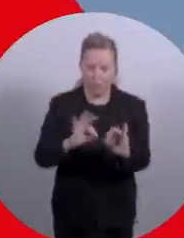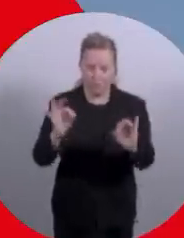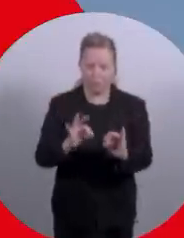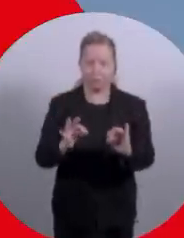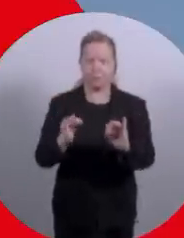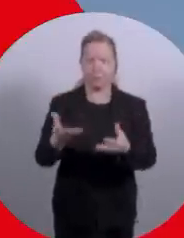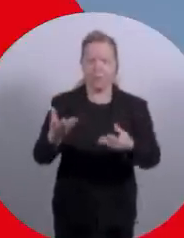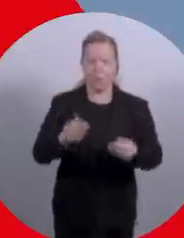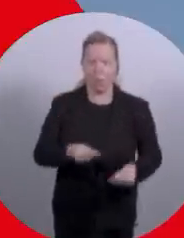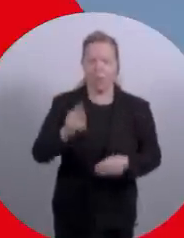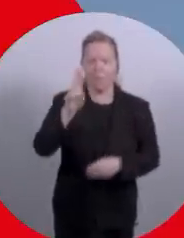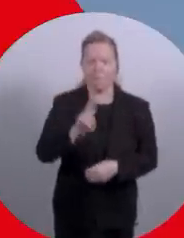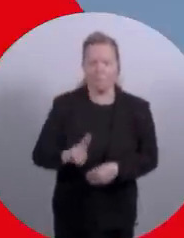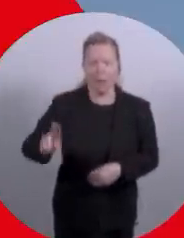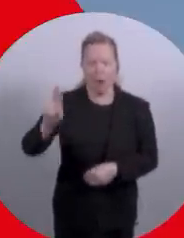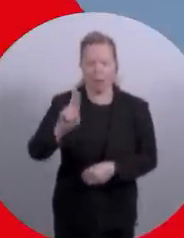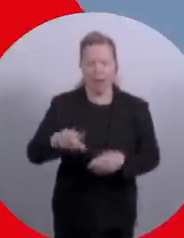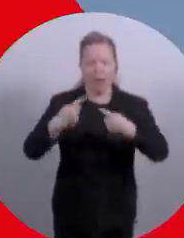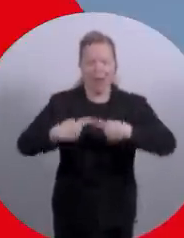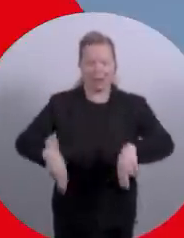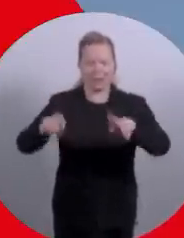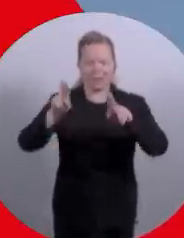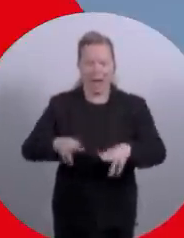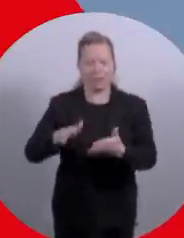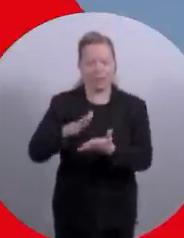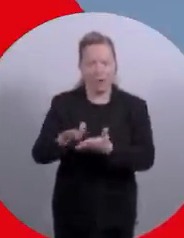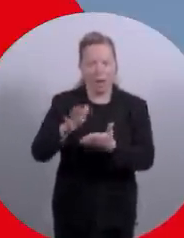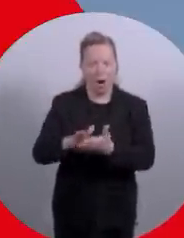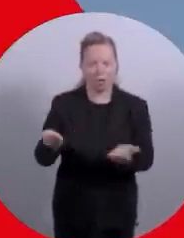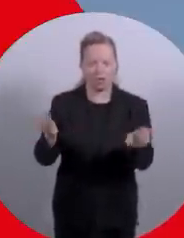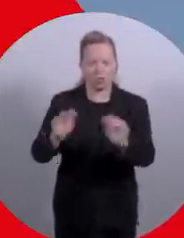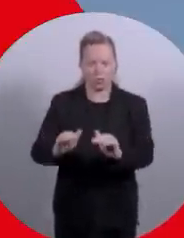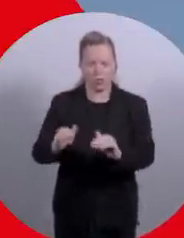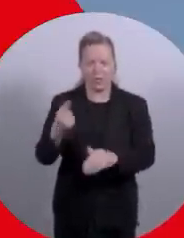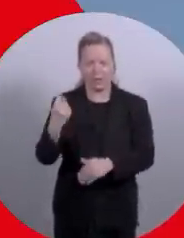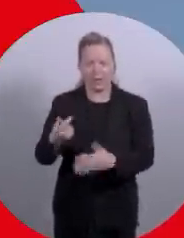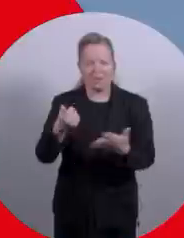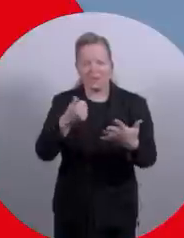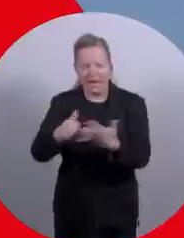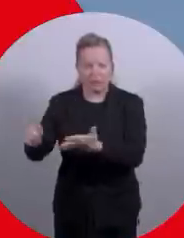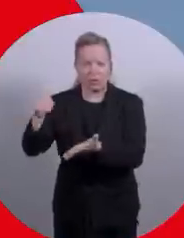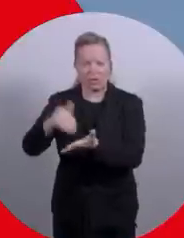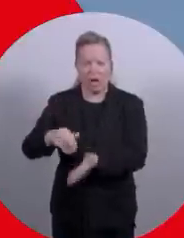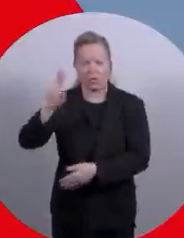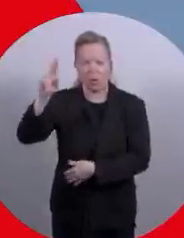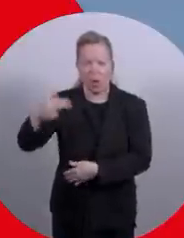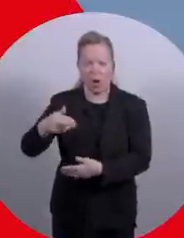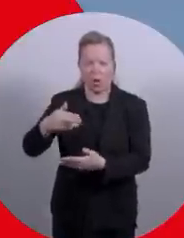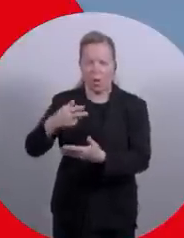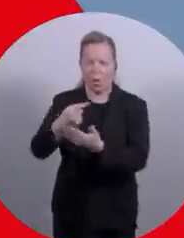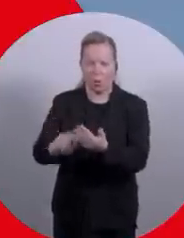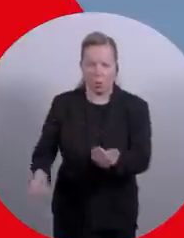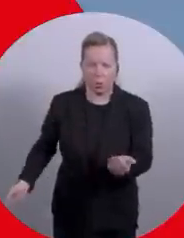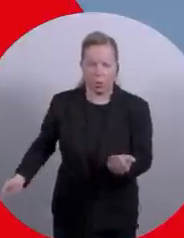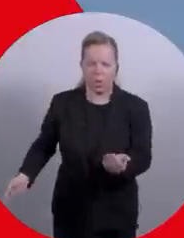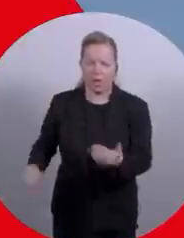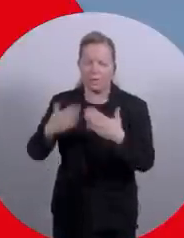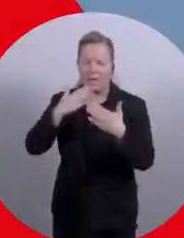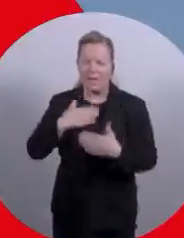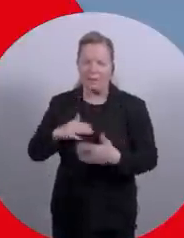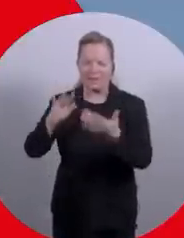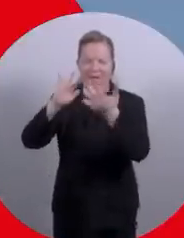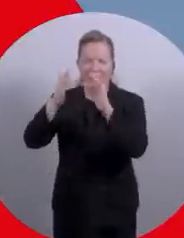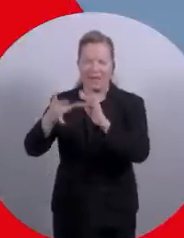blauen Landesrat für Verbraucherschutz der gerade selbst 600.000 Euro in den Sand gesetzt hat mit liebes Internetseiten